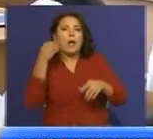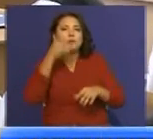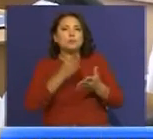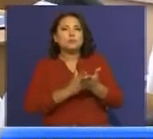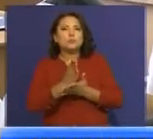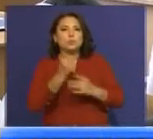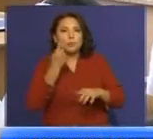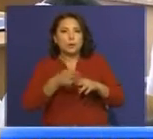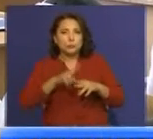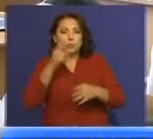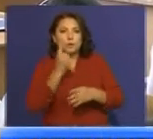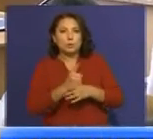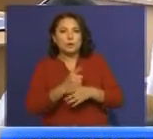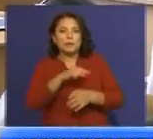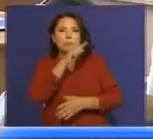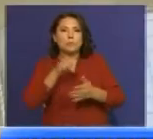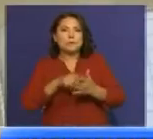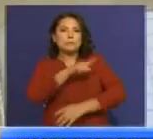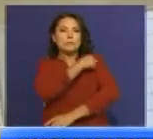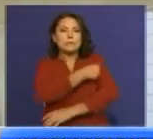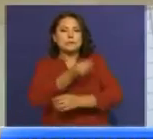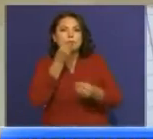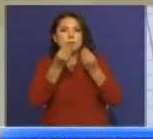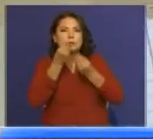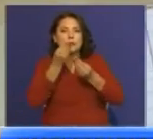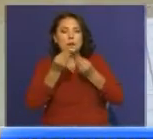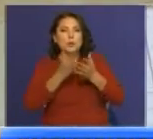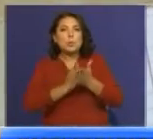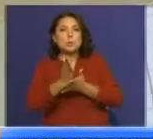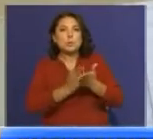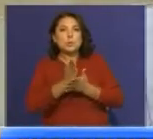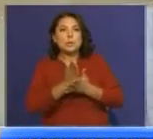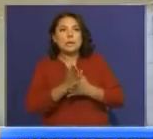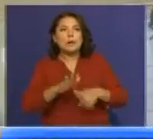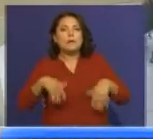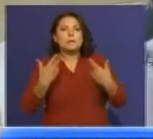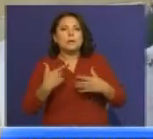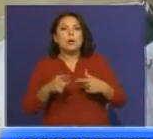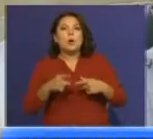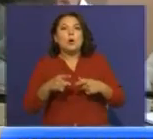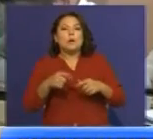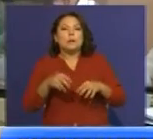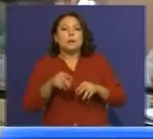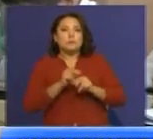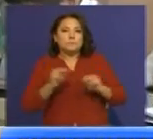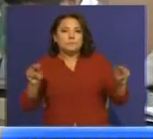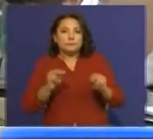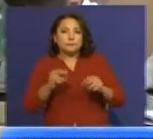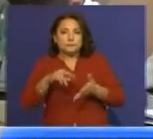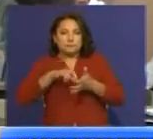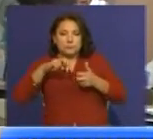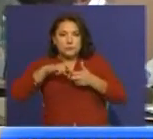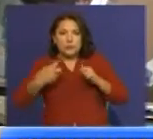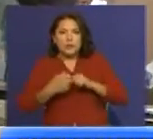который должен сконцентрироваться на вопросах медицины, питания и услуг. Лидер нации высказался и о статусе педагогов и поручил решить